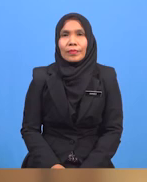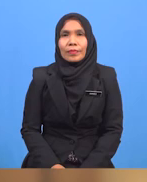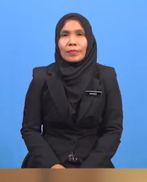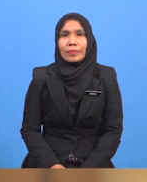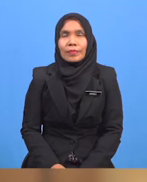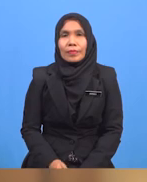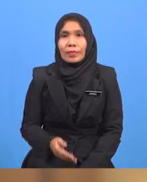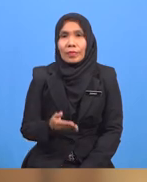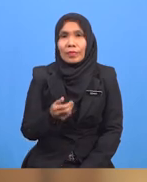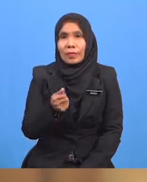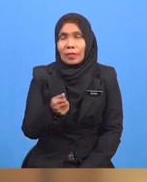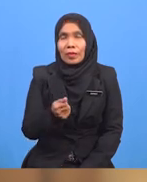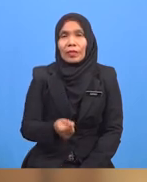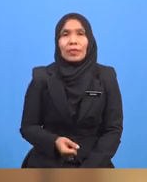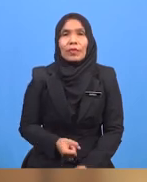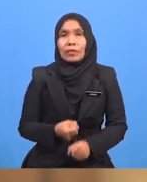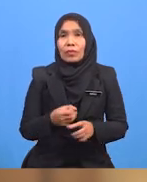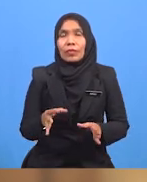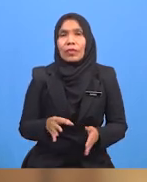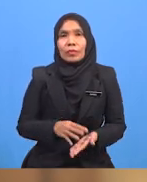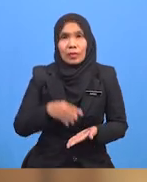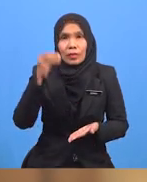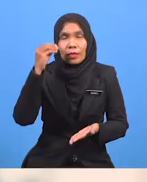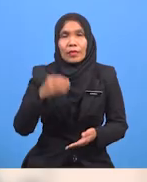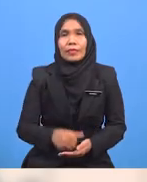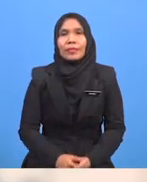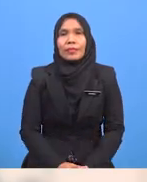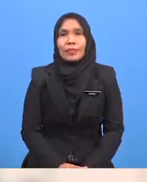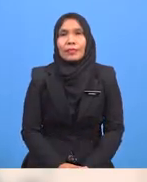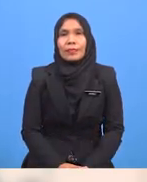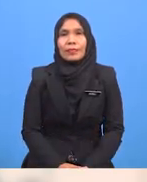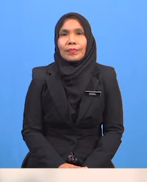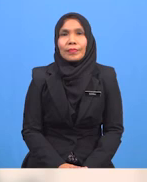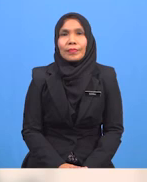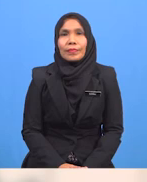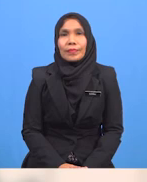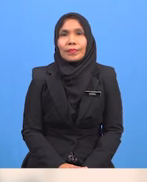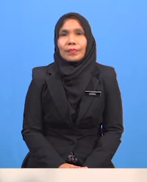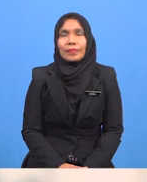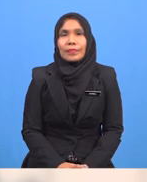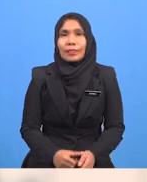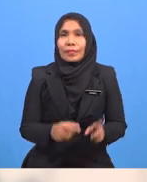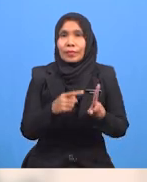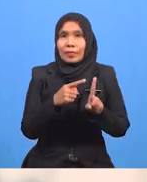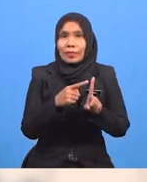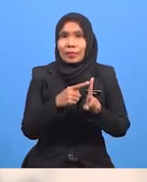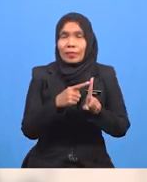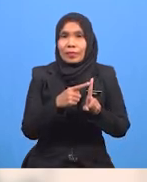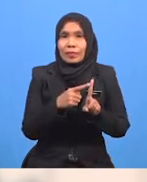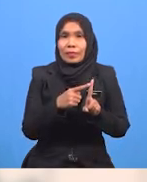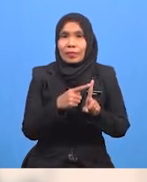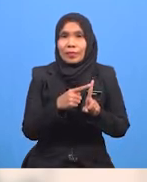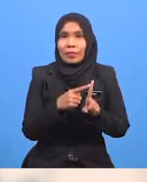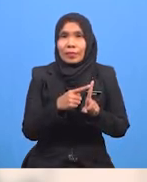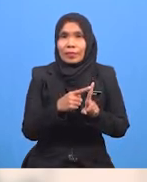bahwa luas bagi segitiga dapat dicari menggunakan rumus berikut luas segitiga sama dengan